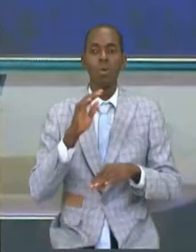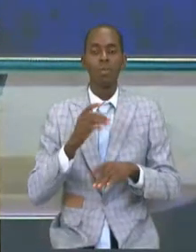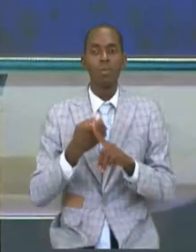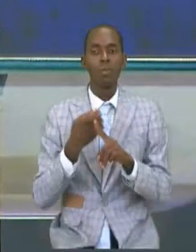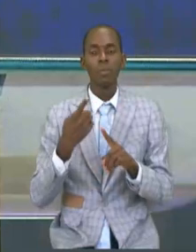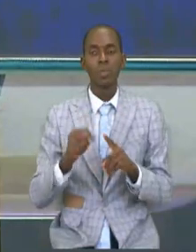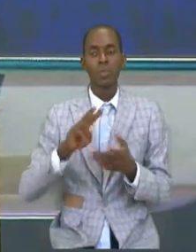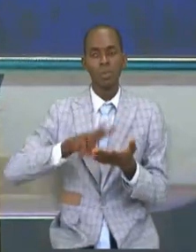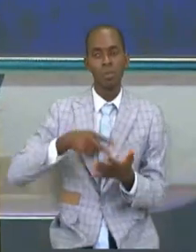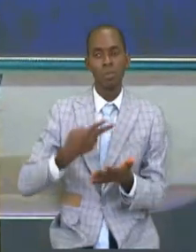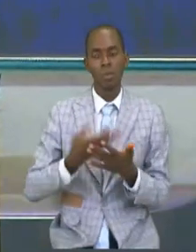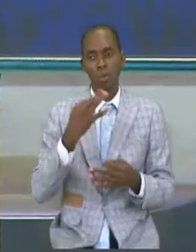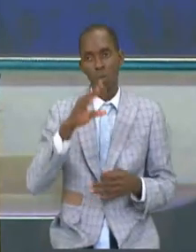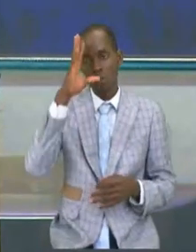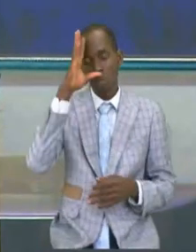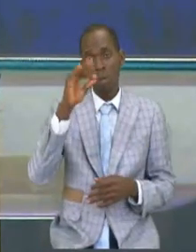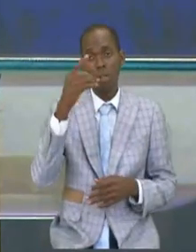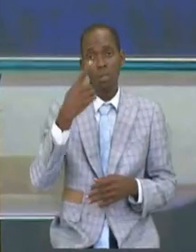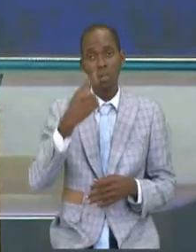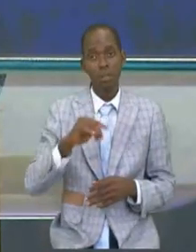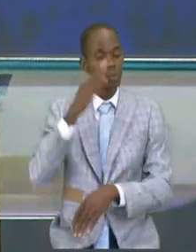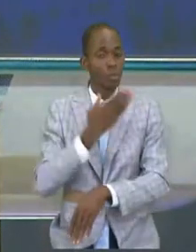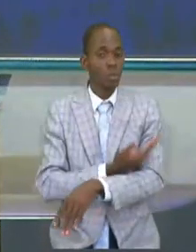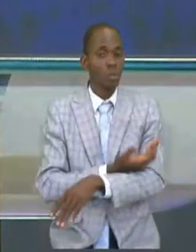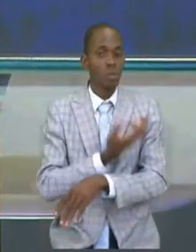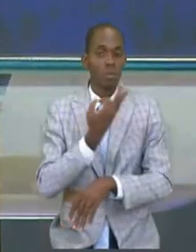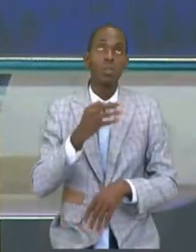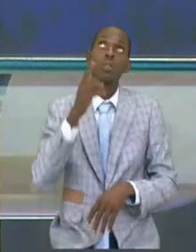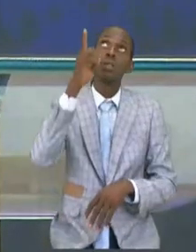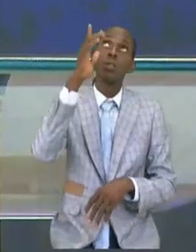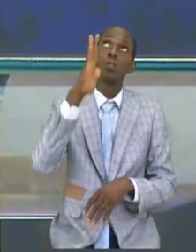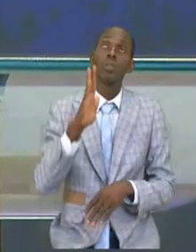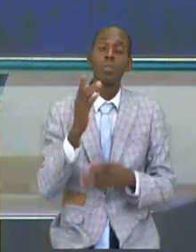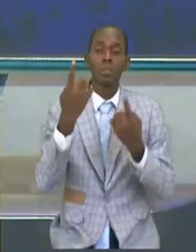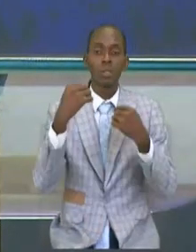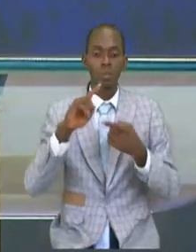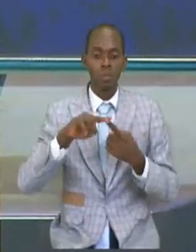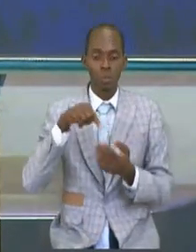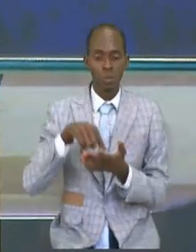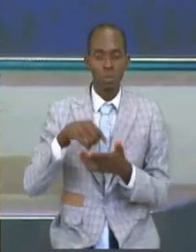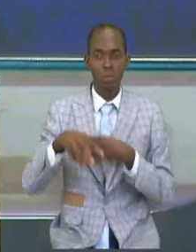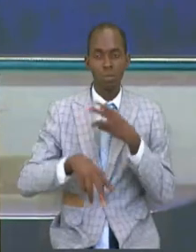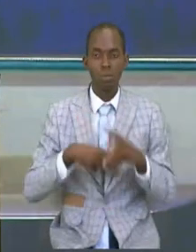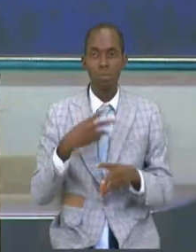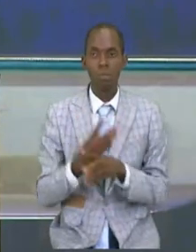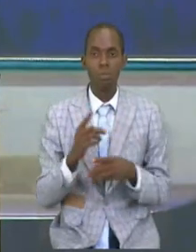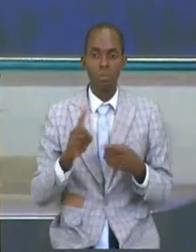l'homme. Le Fils de Dieu est venu dans ce monde pour nous relever,